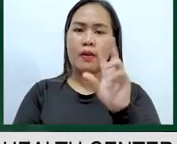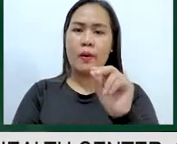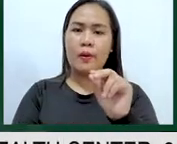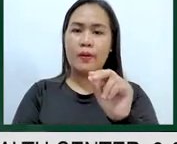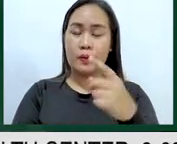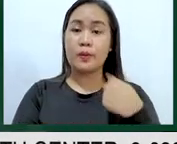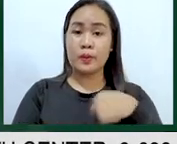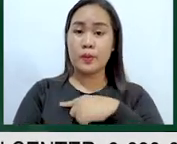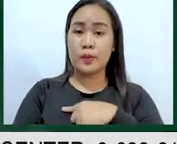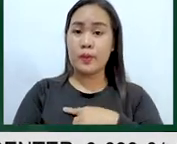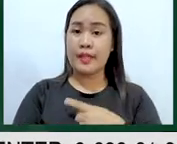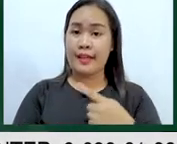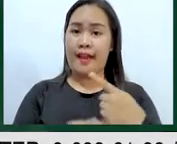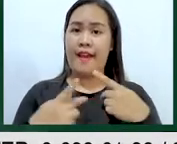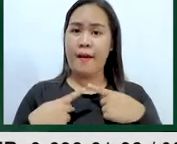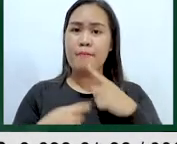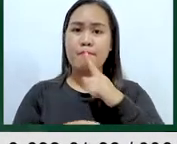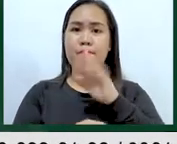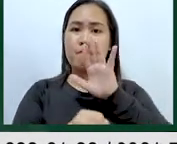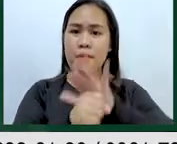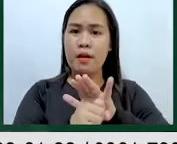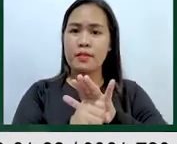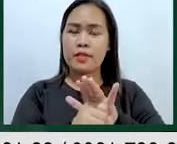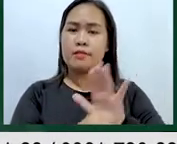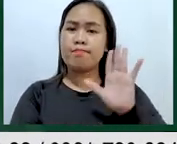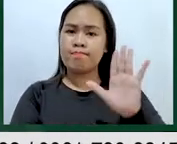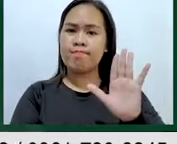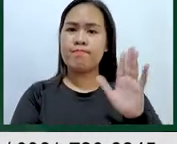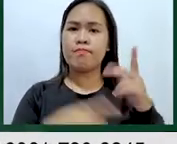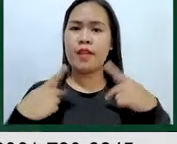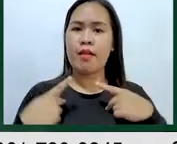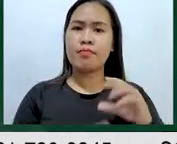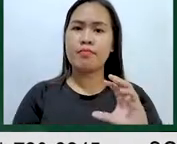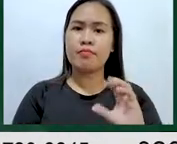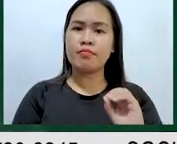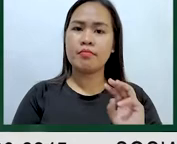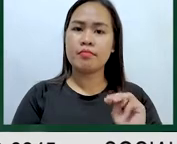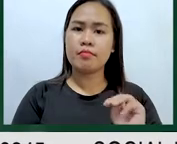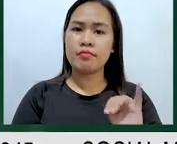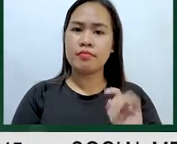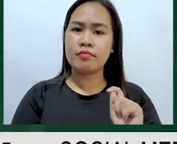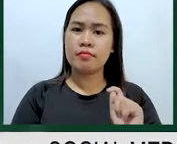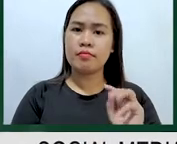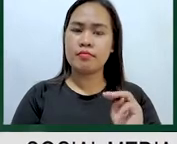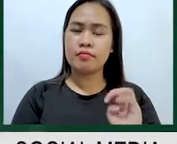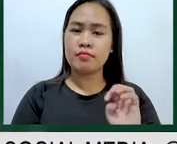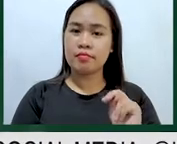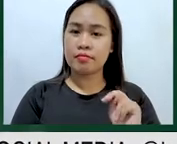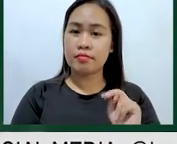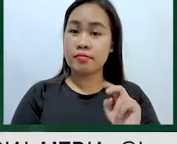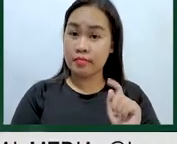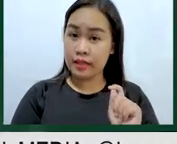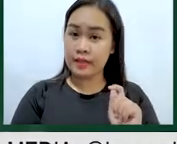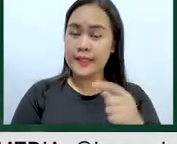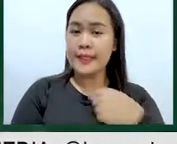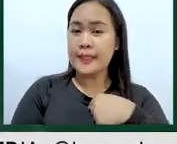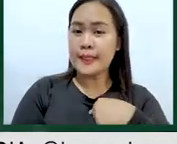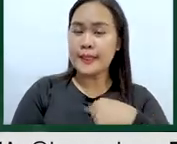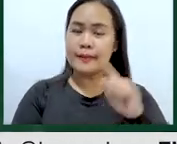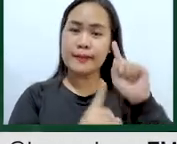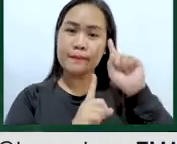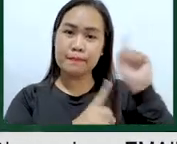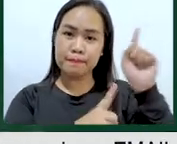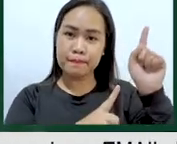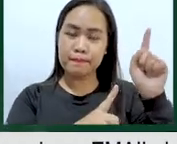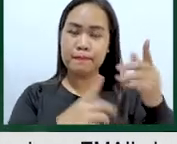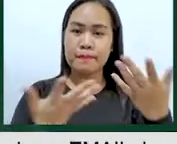It was done virtually, no? Meron ding personal na may mga physical appearance, pero ang inyo pong lingkod ay umattend po dito po